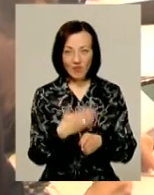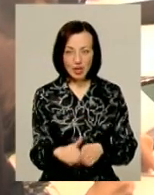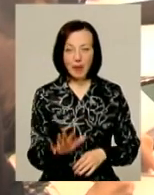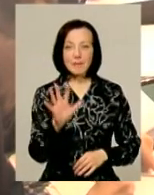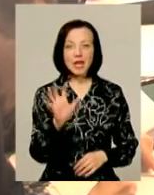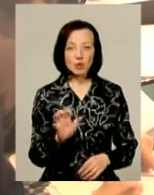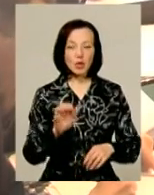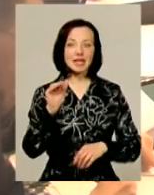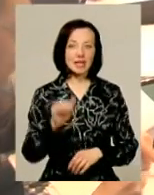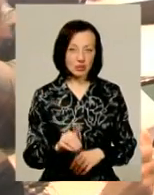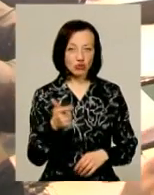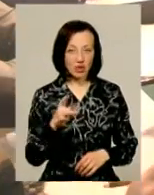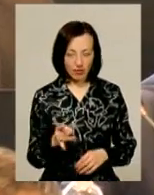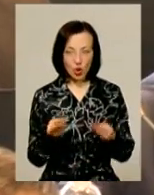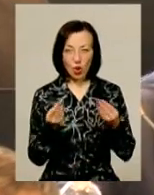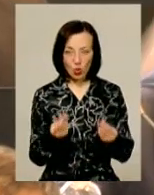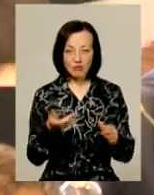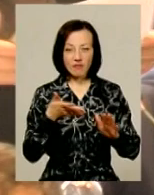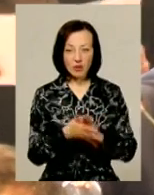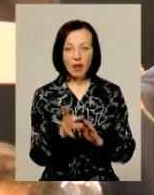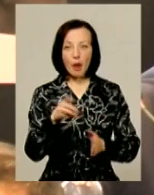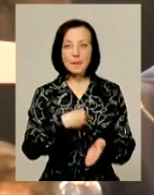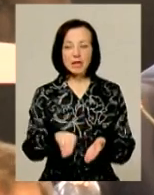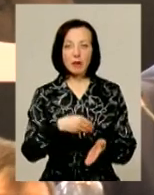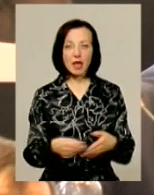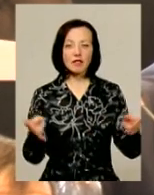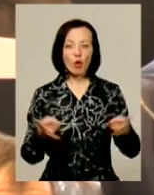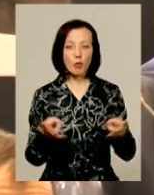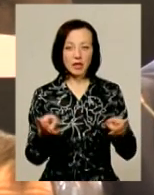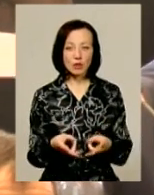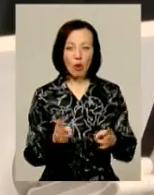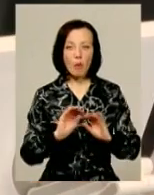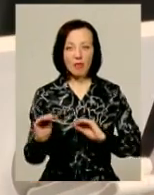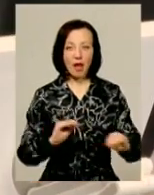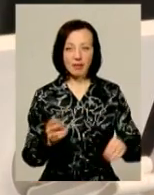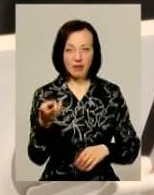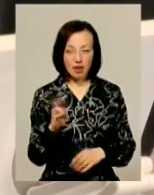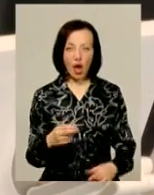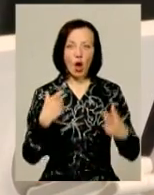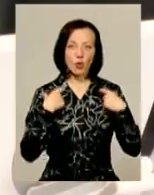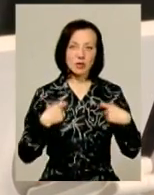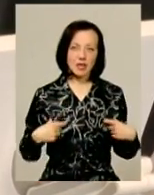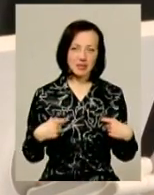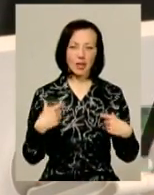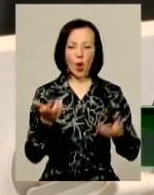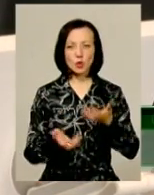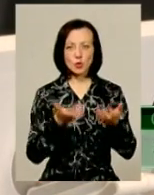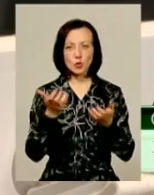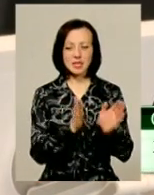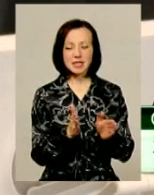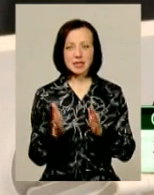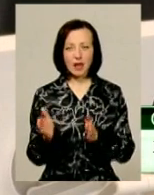як 500 000 гривень. Гроші використають на придбання необхідного обладнання. Рюкзаки, розгрузочні